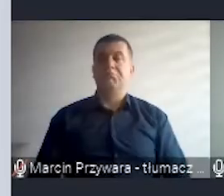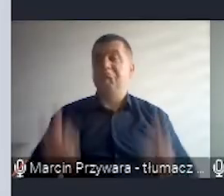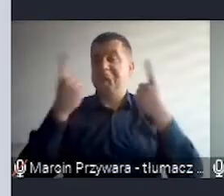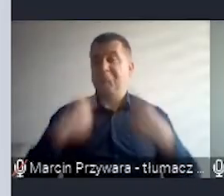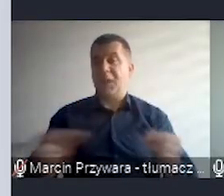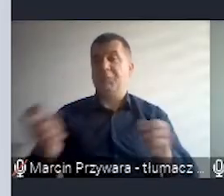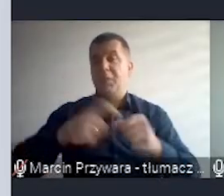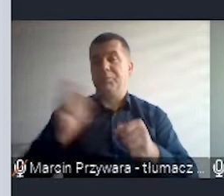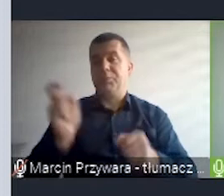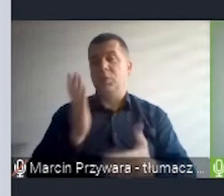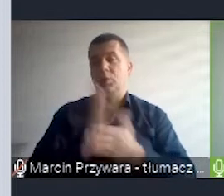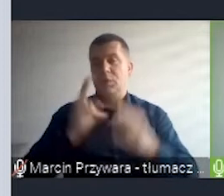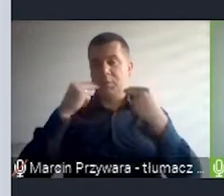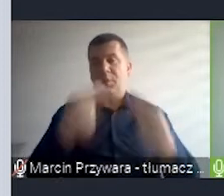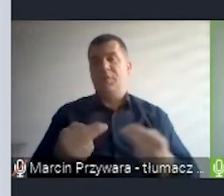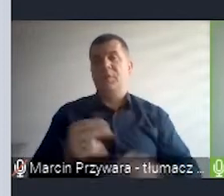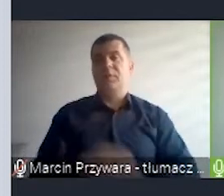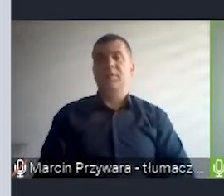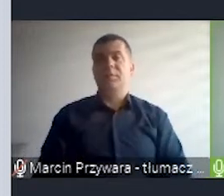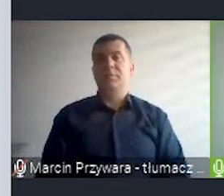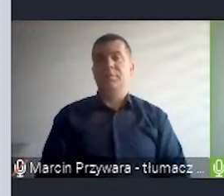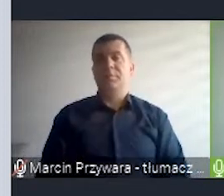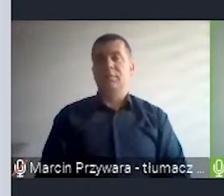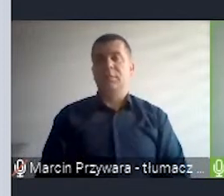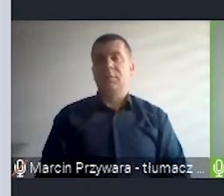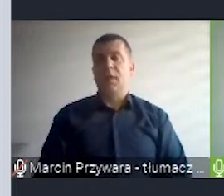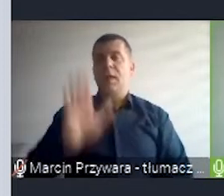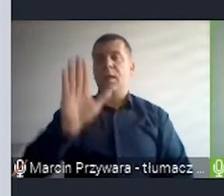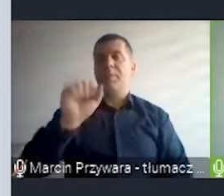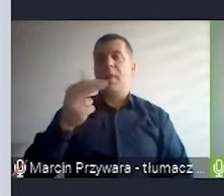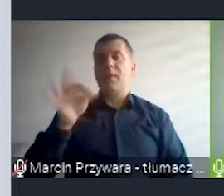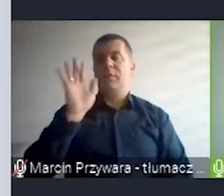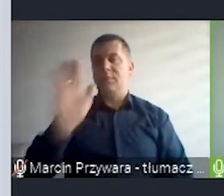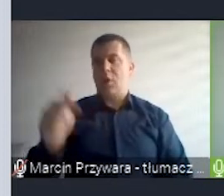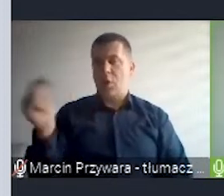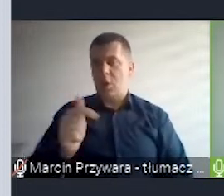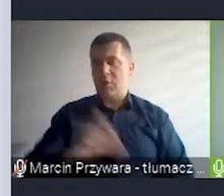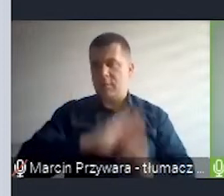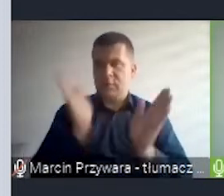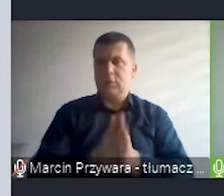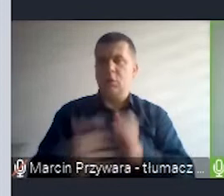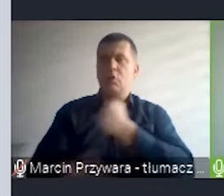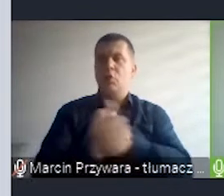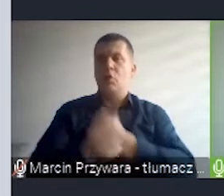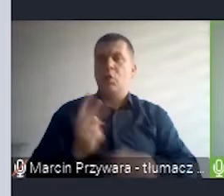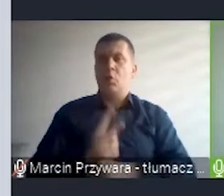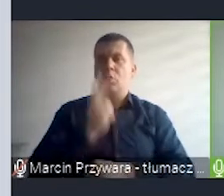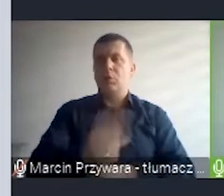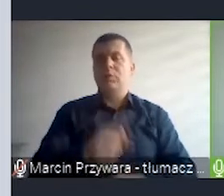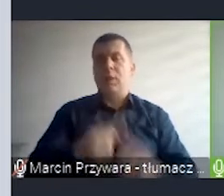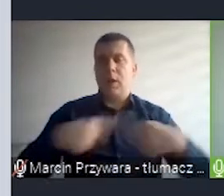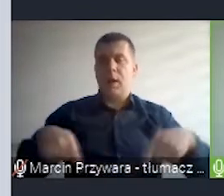niespodziewana wywrotka, ale już jesteśmy. Proszę państwa, beneficjent ma obowiązek udostępnić wszystkie dokumenty związane z realizacją